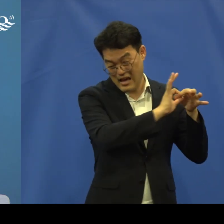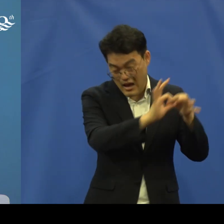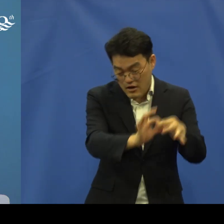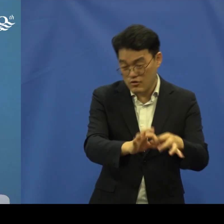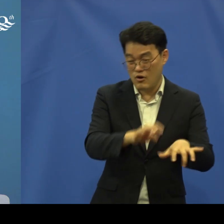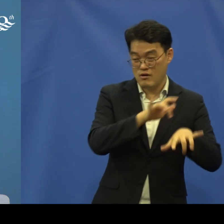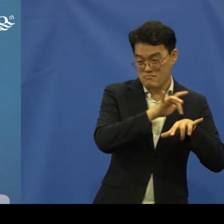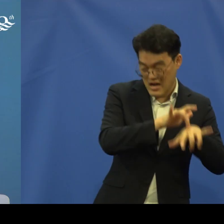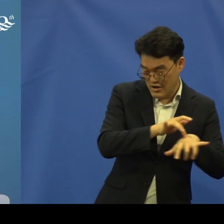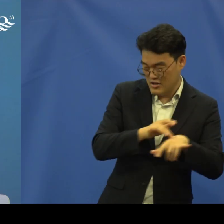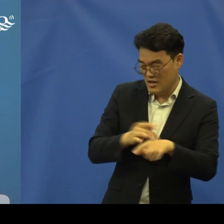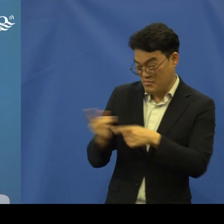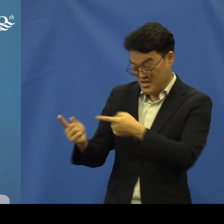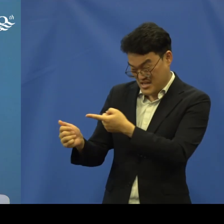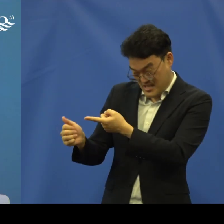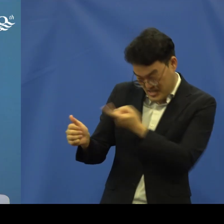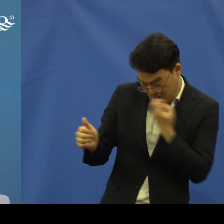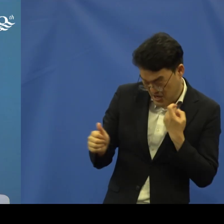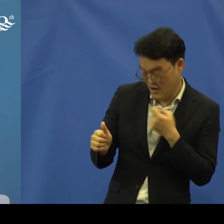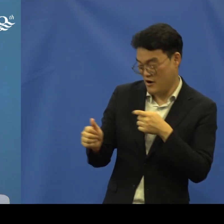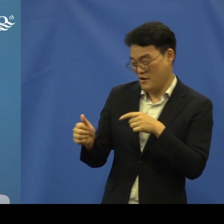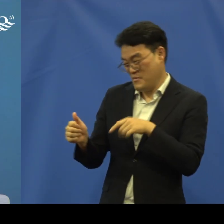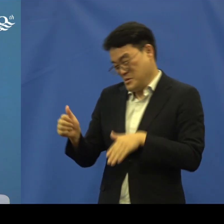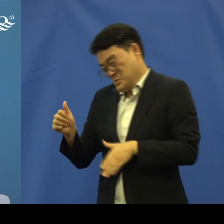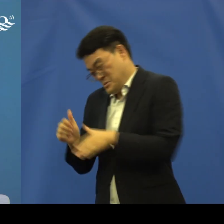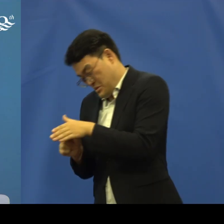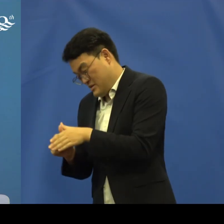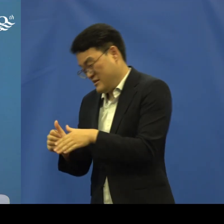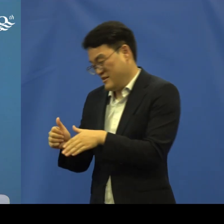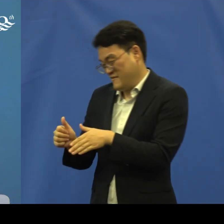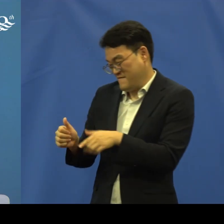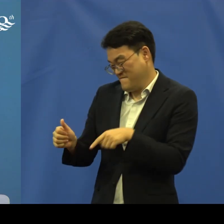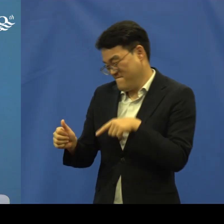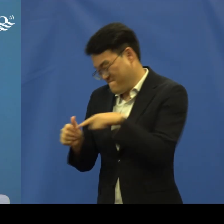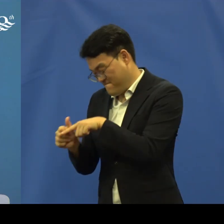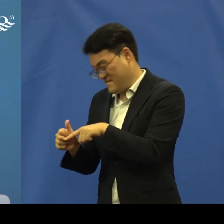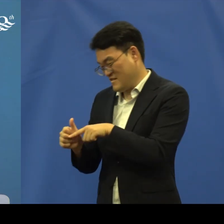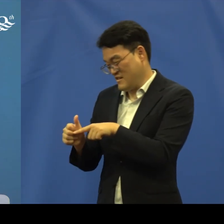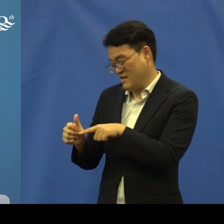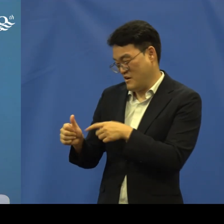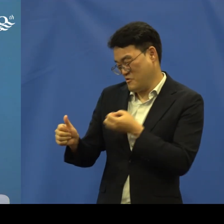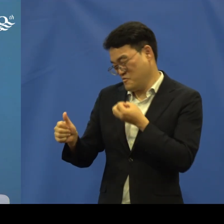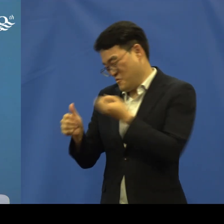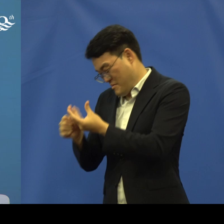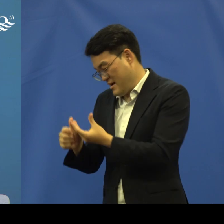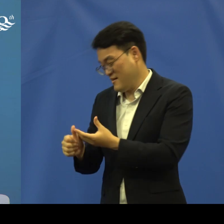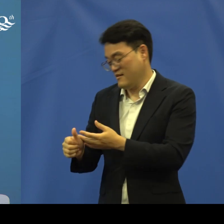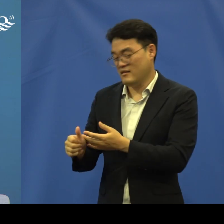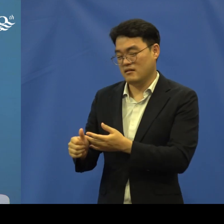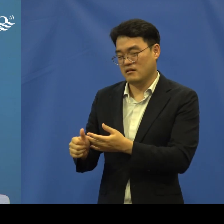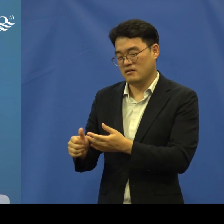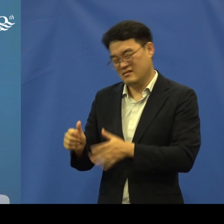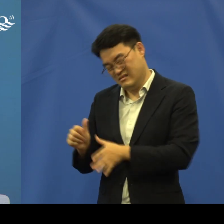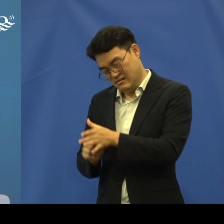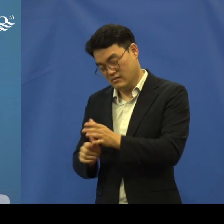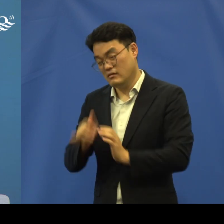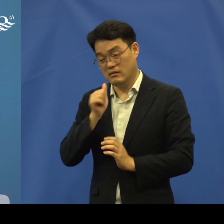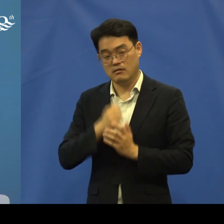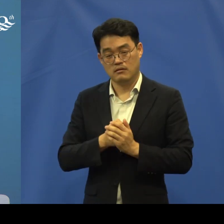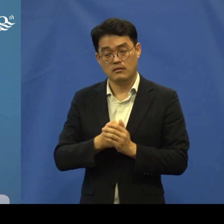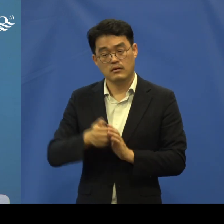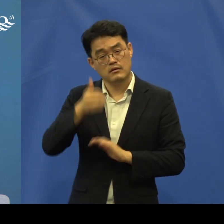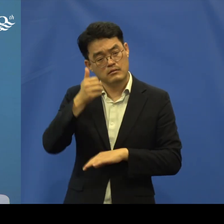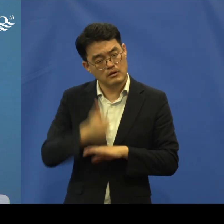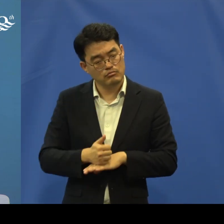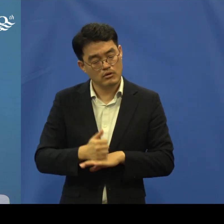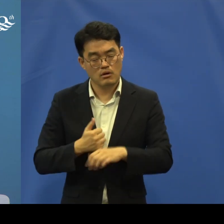않고 총공격을 하는 거예요. 공생의 시작부터, 태어날 때부터 나중에는 로마의 권력자들, 빌라도, 물론